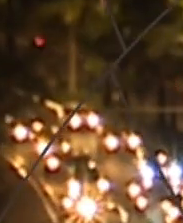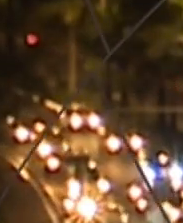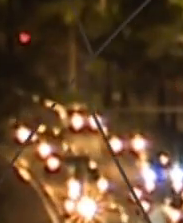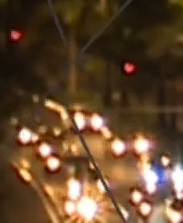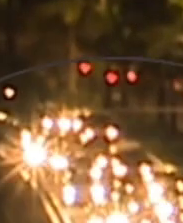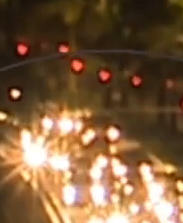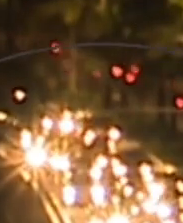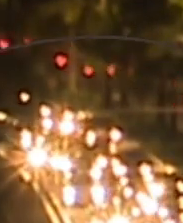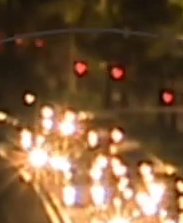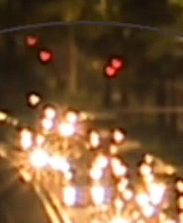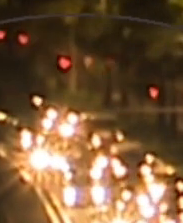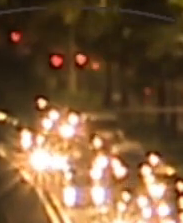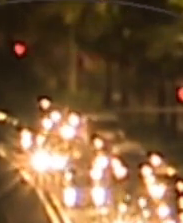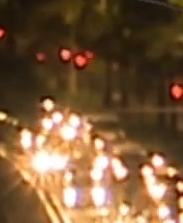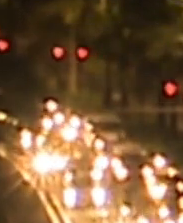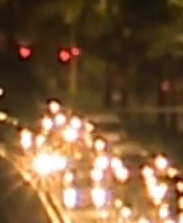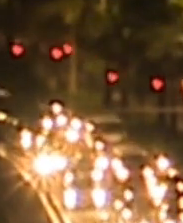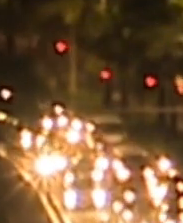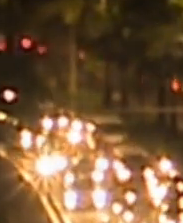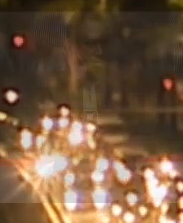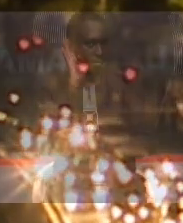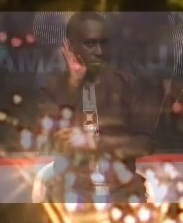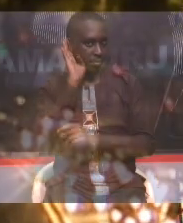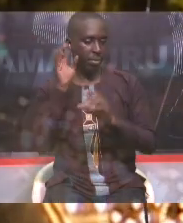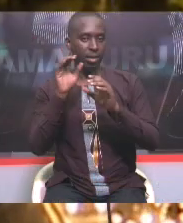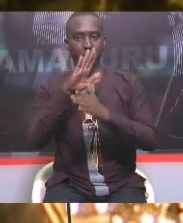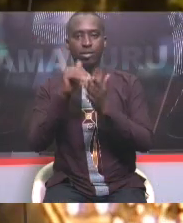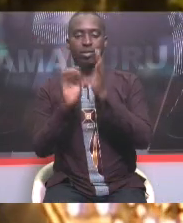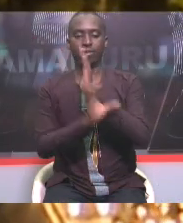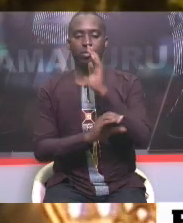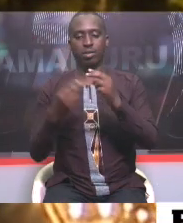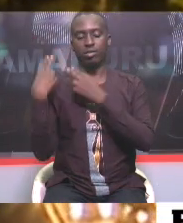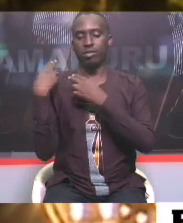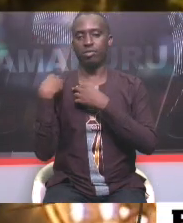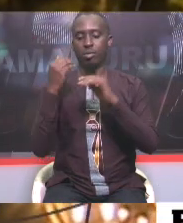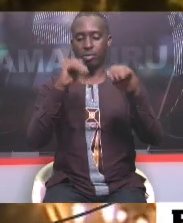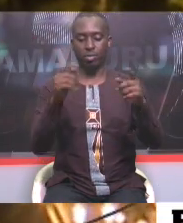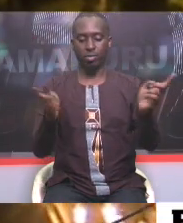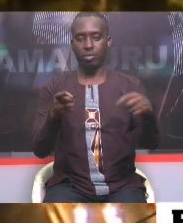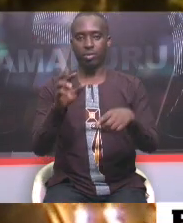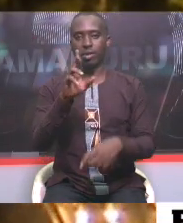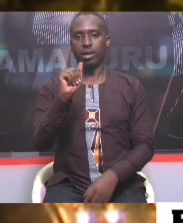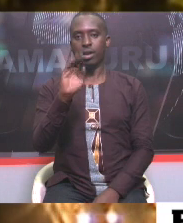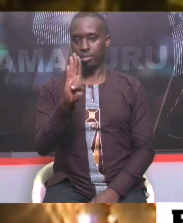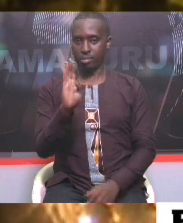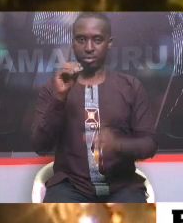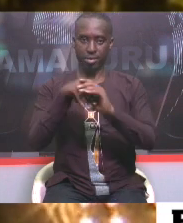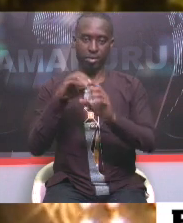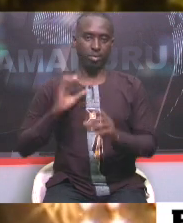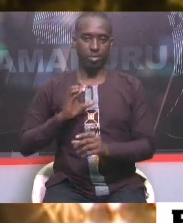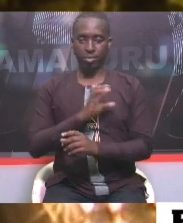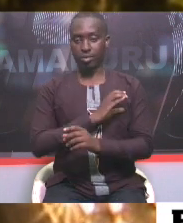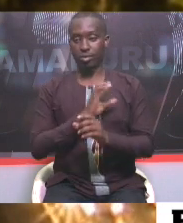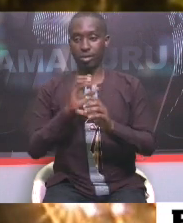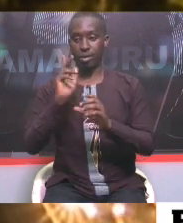Ikaze nanone mu makuru ya TV10. Ikigo cy'igihugu gishinzwe ubuhinzi n'ubworozi RAB ubwo cyitabaga komisiyo ishinzwe